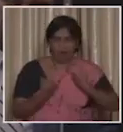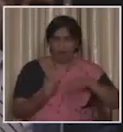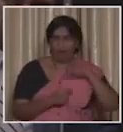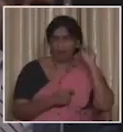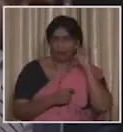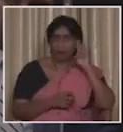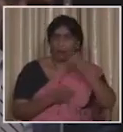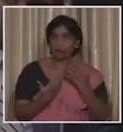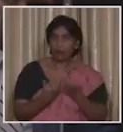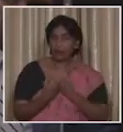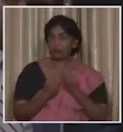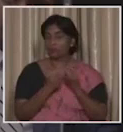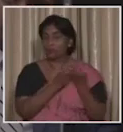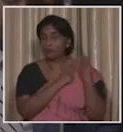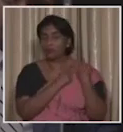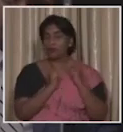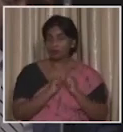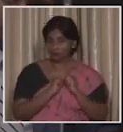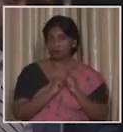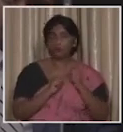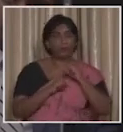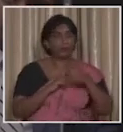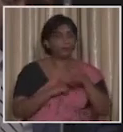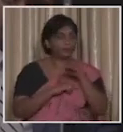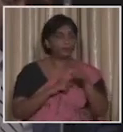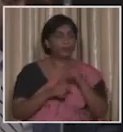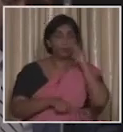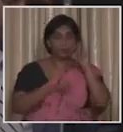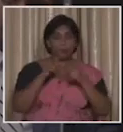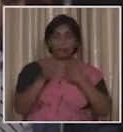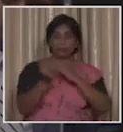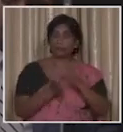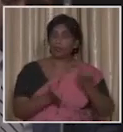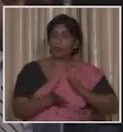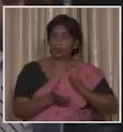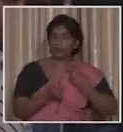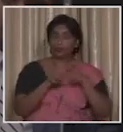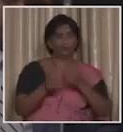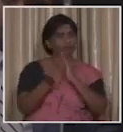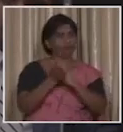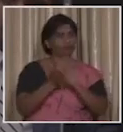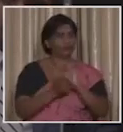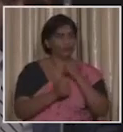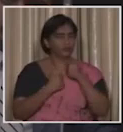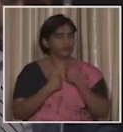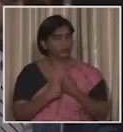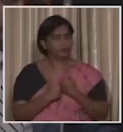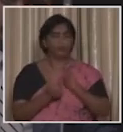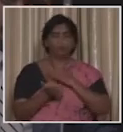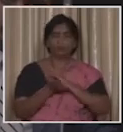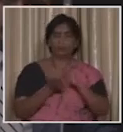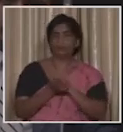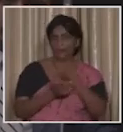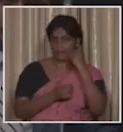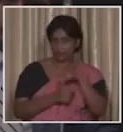ඒ ජයග්‍රහණයට අවශ්‍ය පදනම සකස් වුණේ පානදුර ප්‍රදේශයේ මහ ජනතාව වෙනුවෙන් වෛද්‍යවරයෙකු හැටියට එතුමා කළ කීර්තිමත් සමරණීය